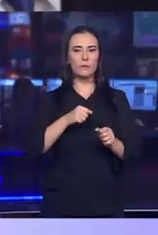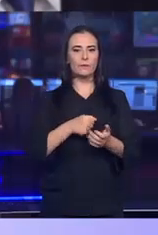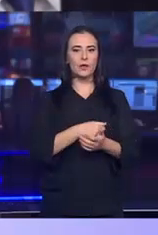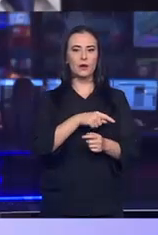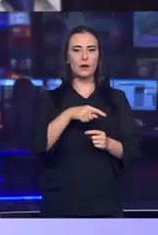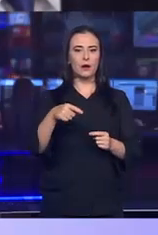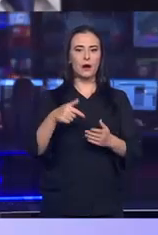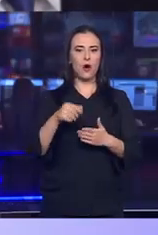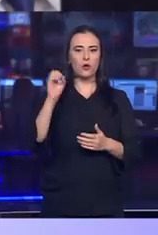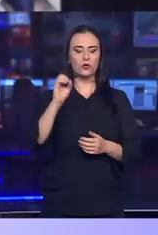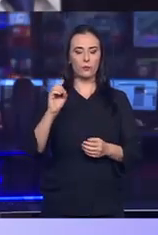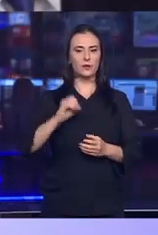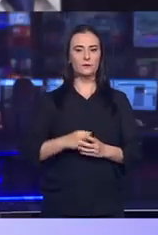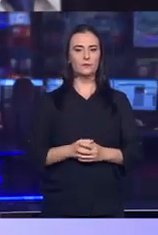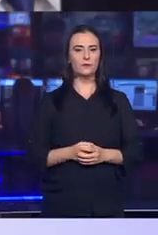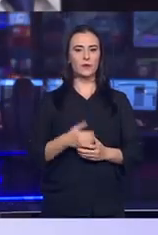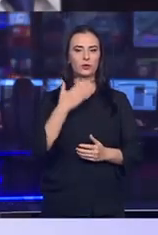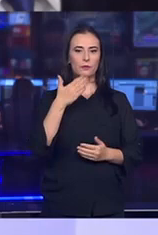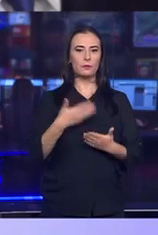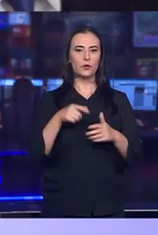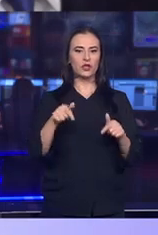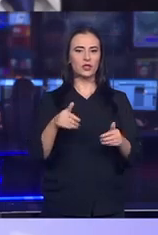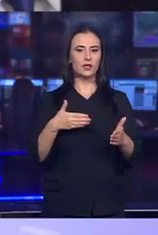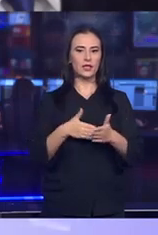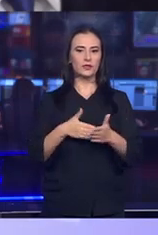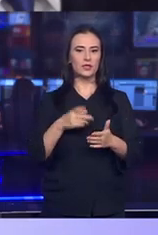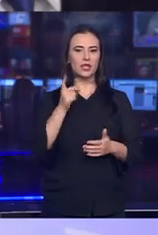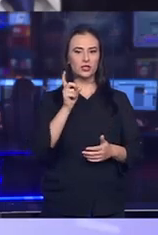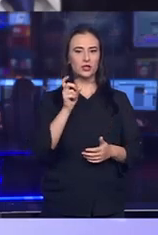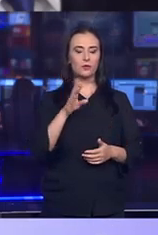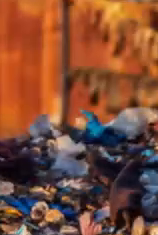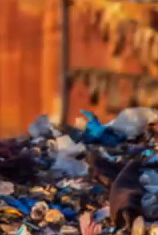extrem de complicată. Domnule ministru, mulțumesc mult pentru intervenția în jurnal și pentru explicație.